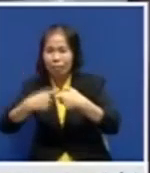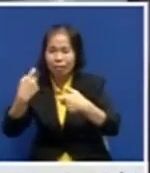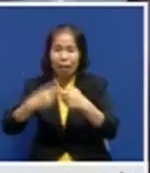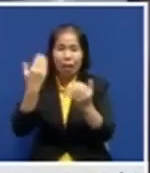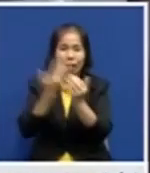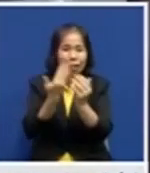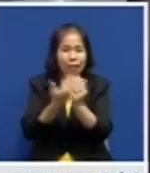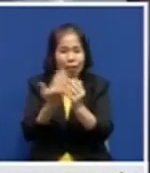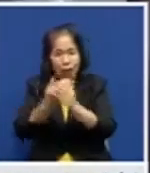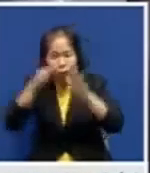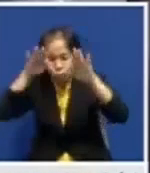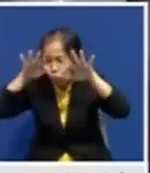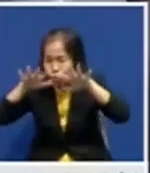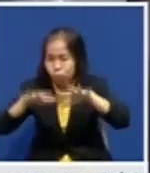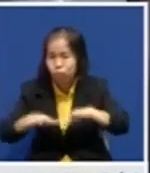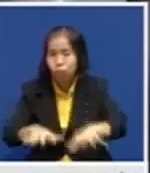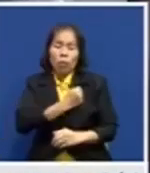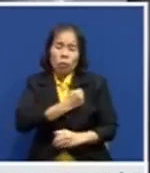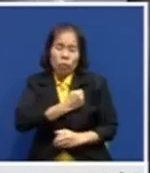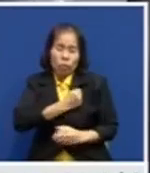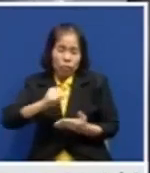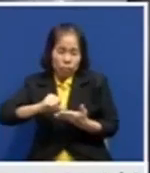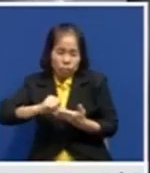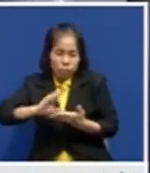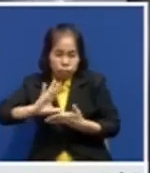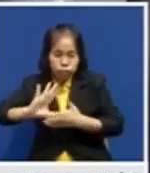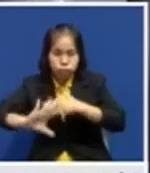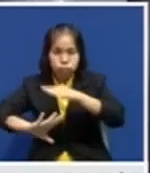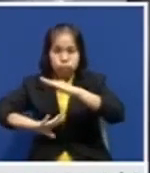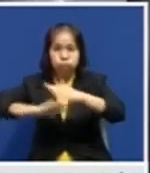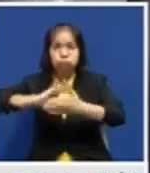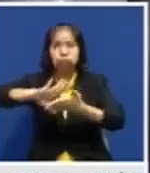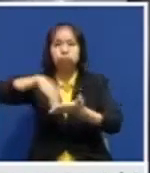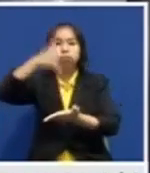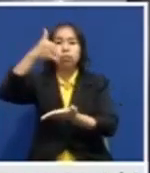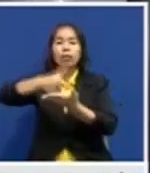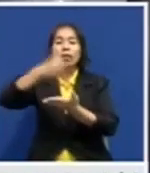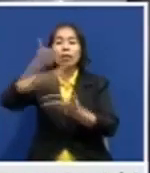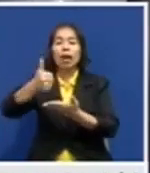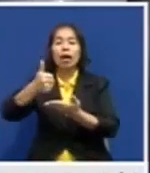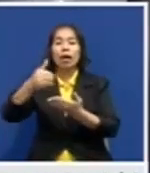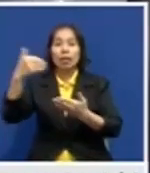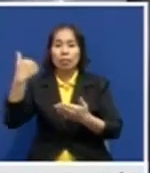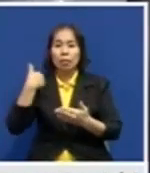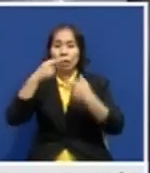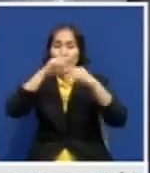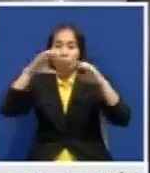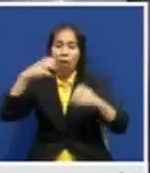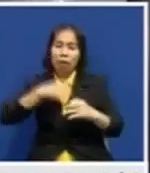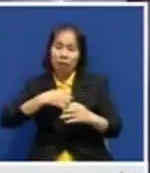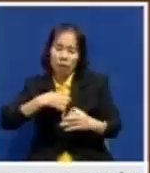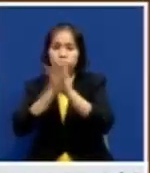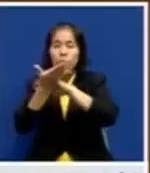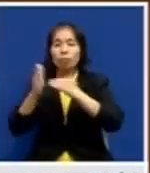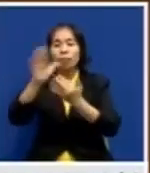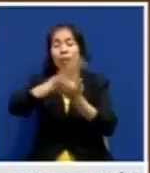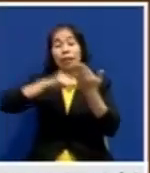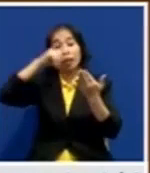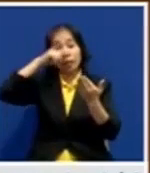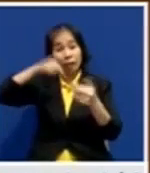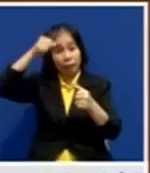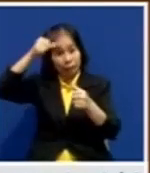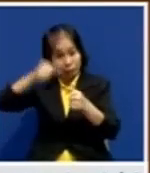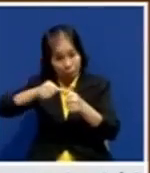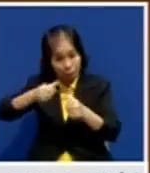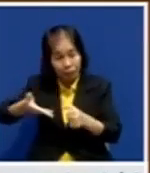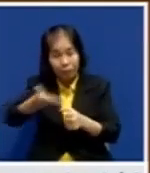ฟื้นฟูวิกฤตต้มยำกุ้งขึ้นมาได้แล้วรัฐบาลในสมัยนั้นก็ต้องการเปลี่ยนแปลงประเทศให้ดีขึ้นแต่โอกาส